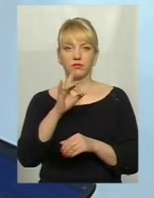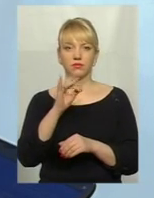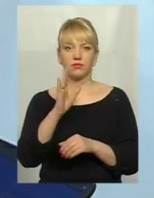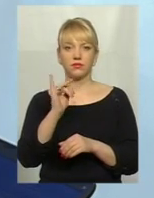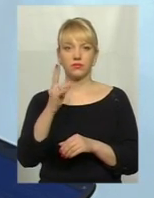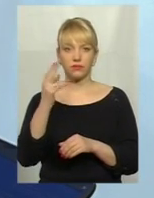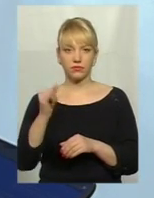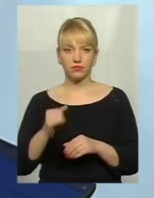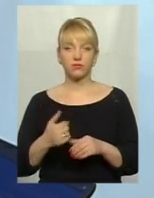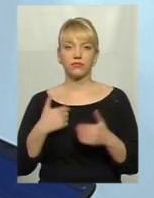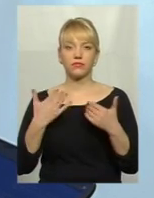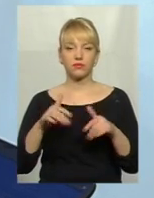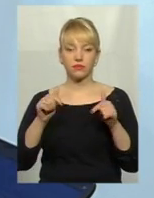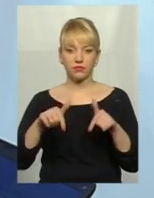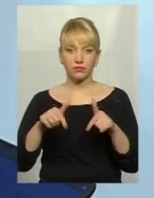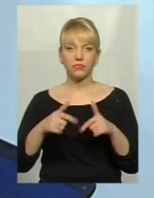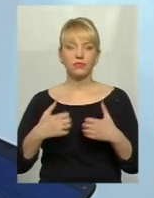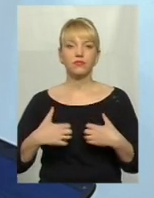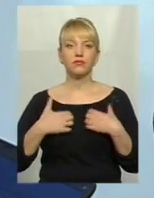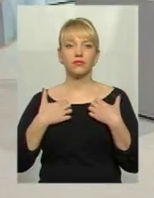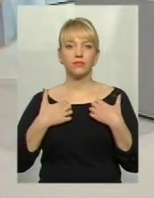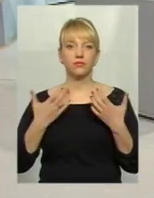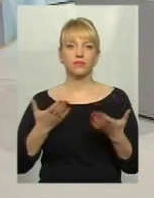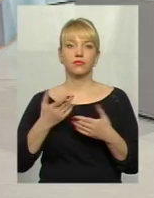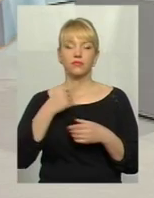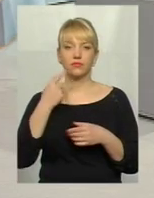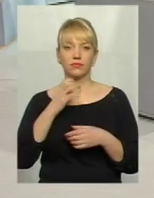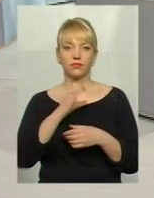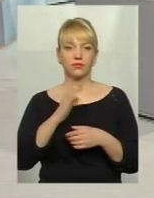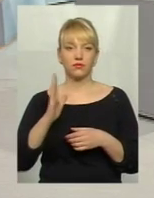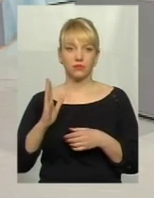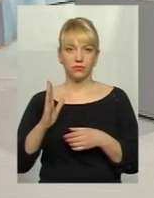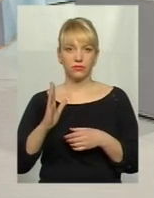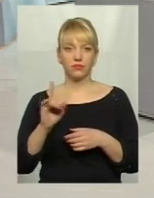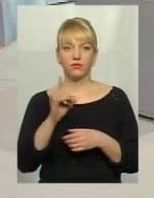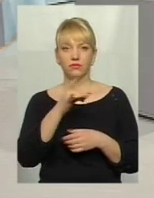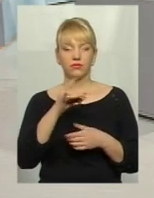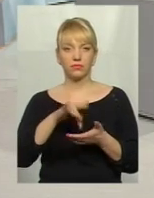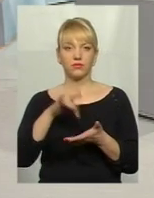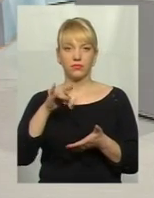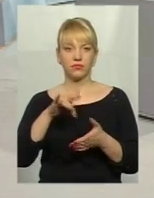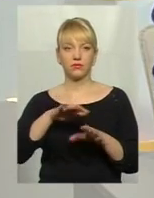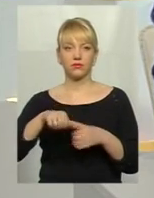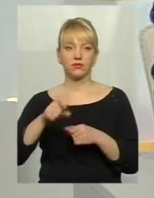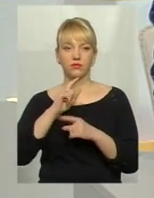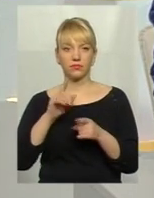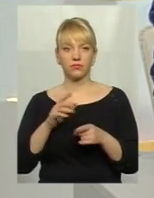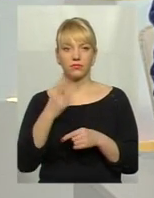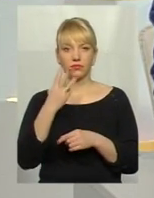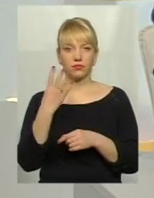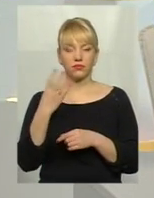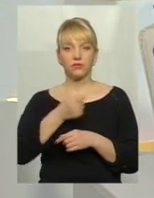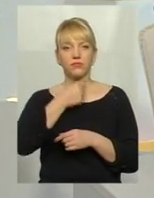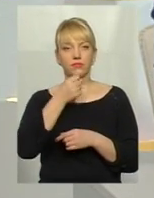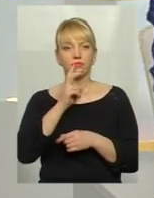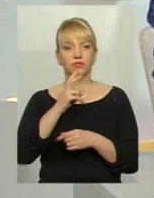Тобто тут вже навіть у того страху, про який говорив Сергій Віталійович, що райцентр забере, не буде. 34 старости, які